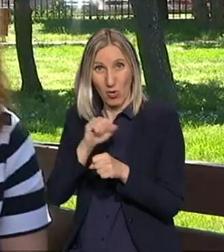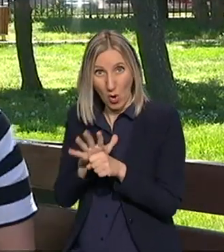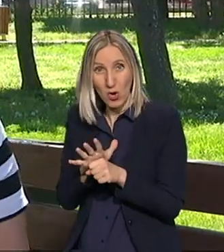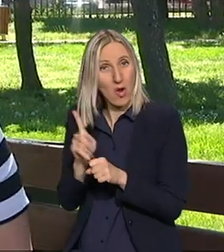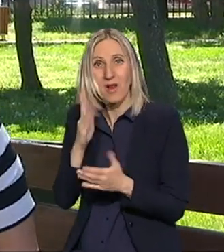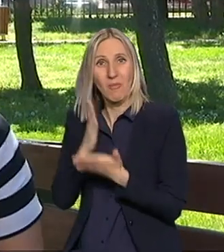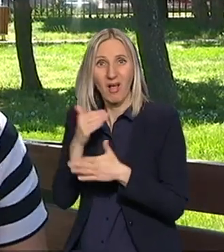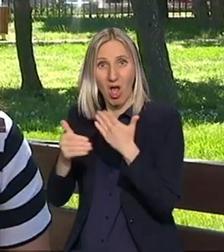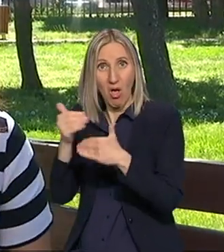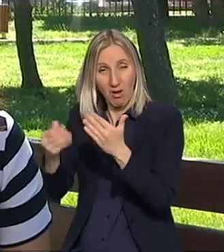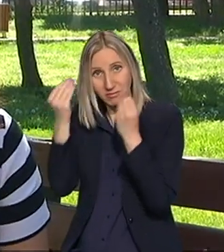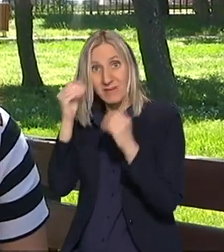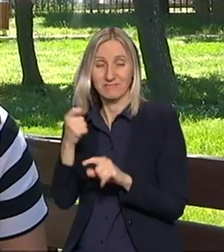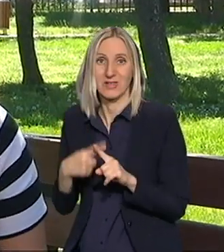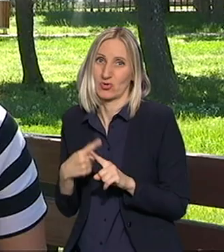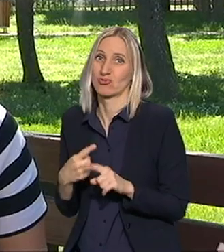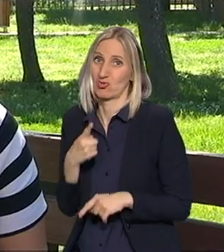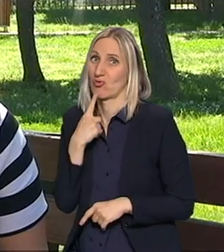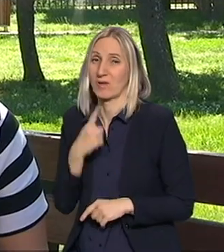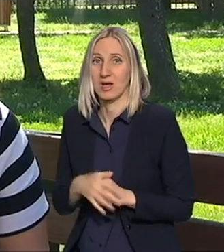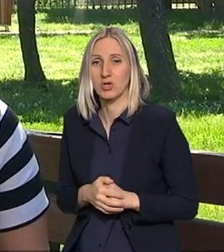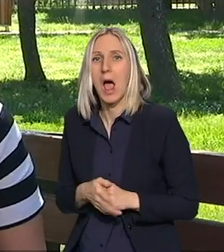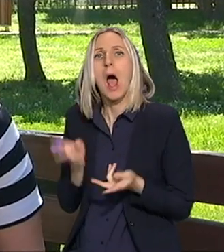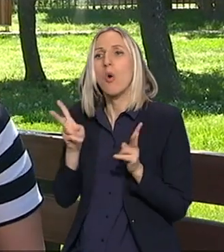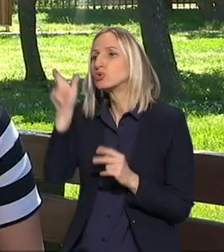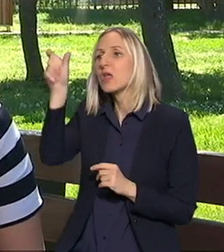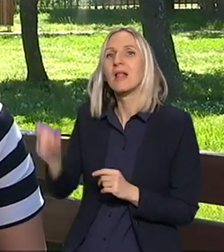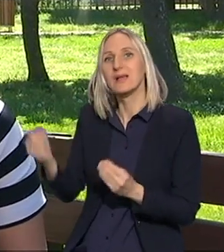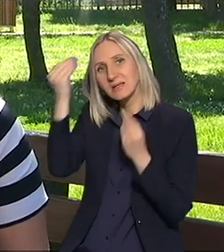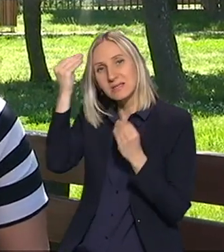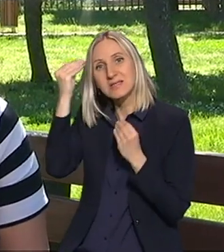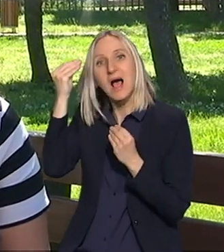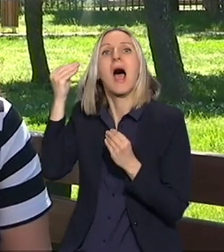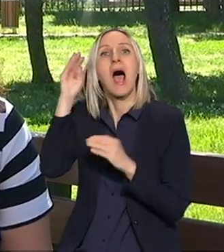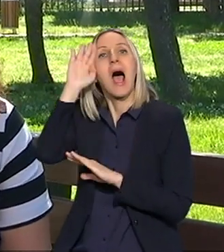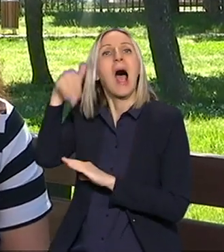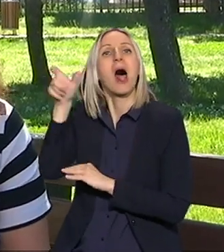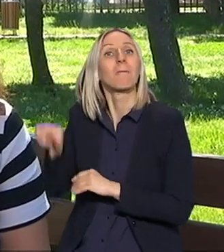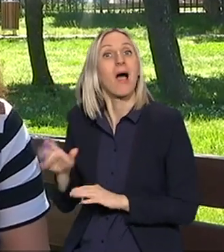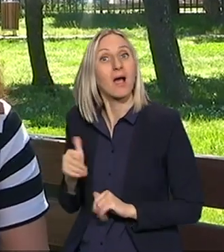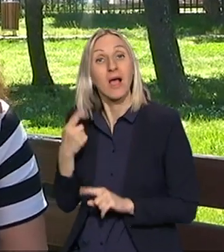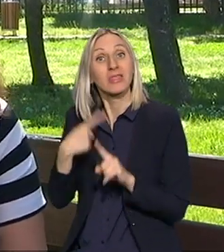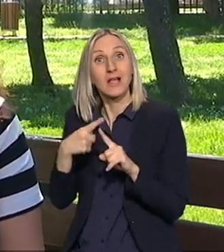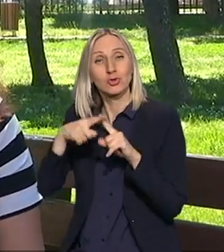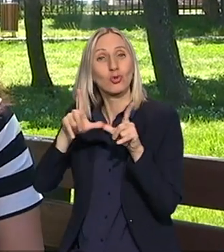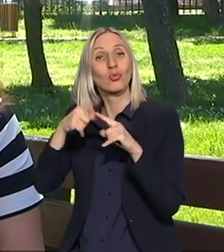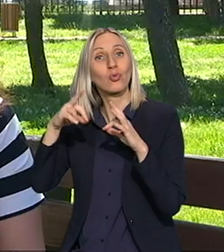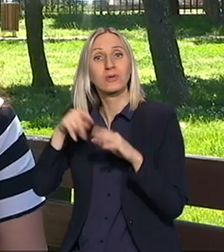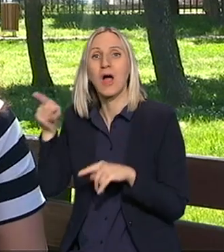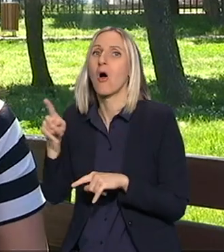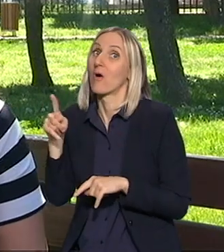Da. Ali učiteljica je bila Albanka. Da, Teuta. Teuta je mnogo lepo, mnogo